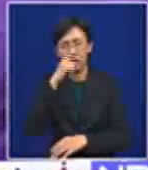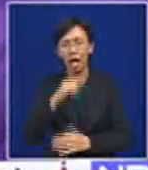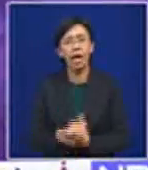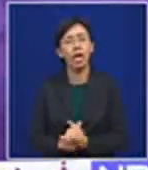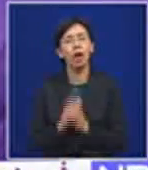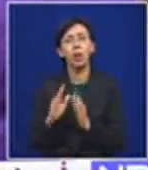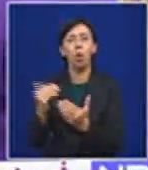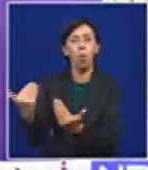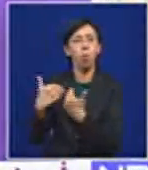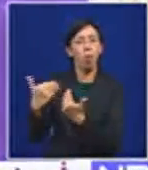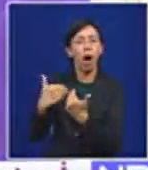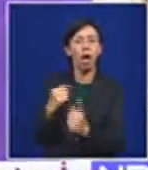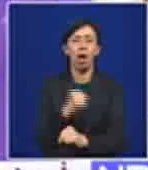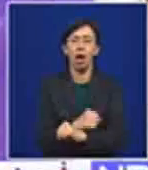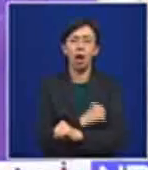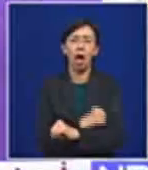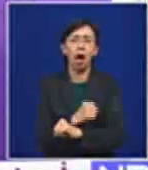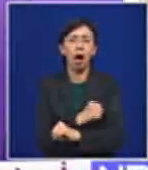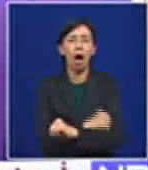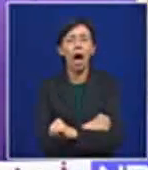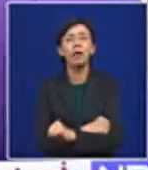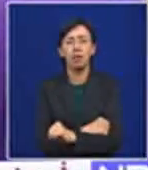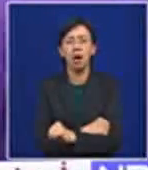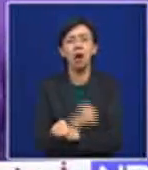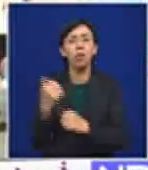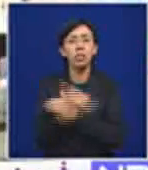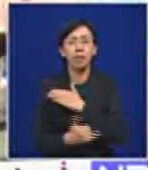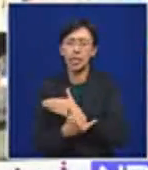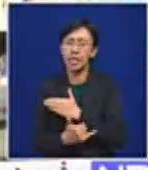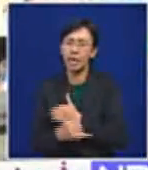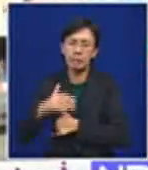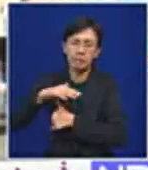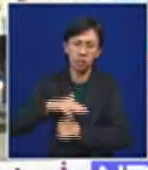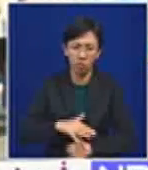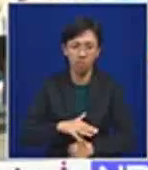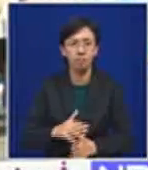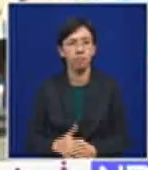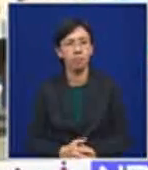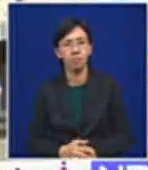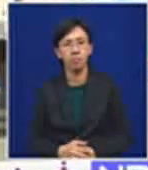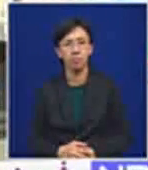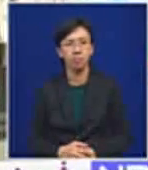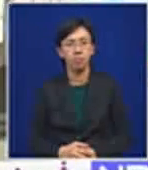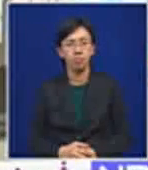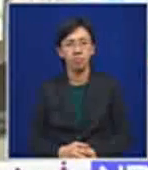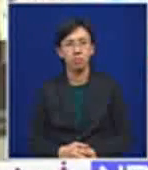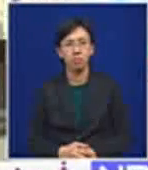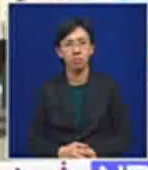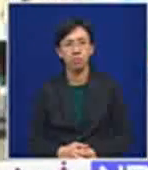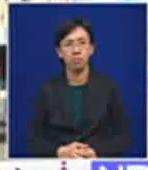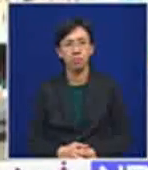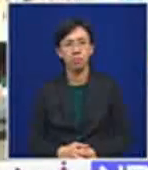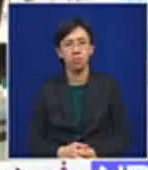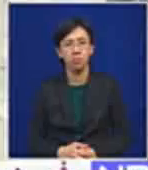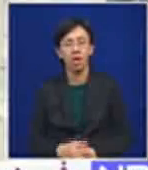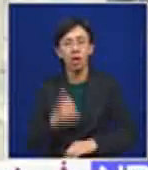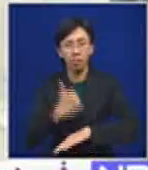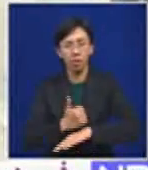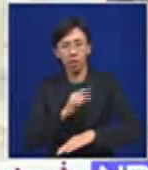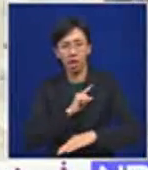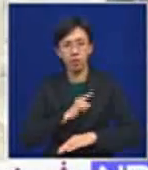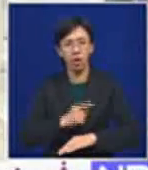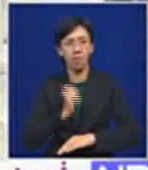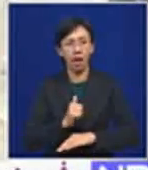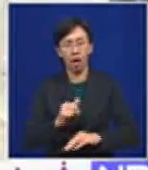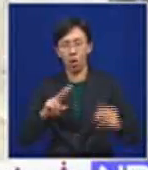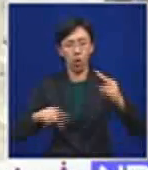าว่าใช้แรงงานต่างด้าวแบบทาส คือเนี่ยดูดิทั้งลำเลยก็เป็นคนของเขาหมดก็จะมีหัวหน้าคอยดูแลอยู่ใช่ไ